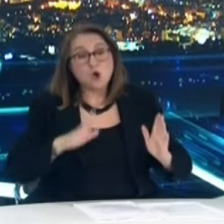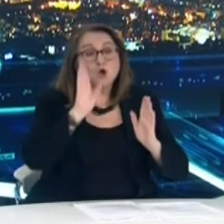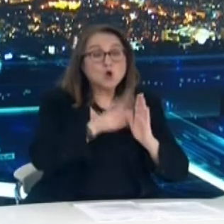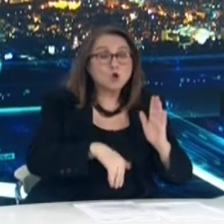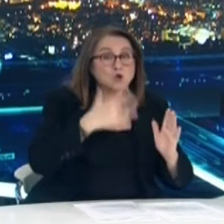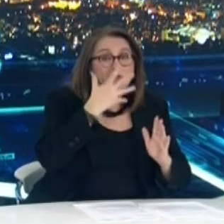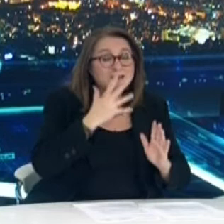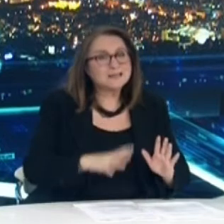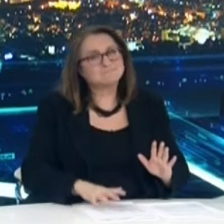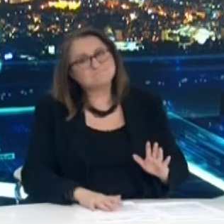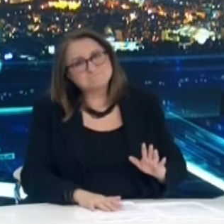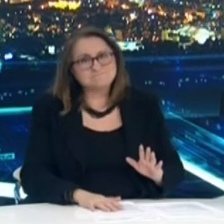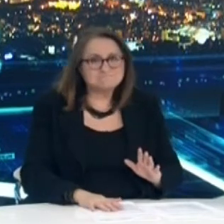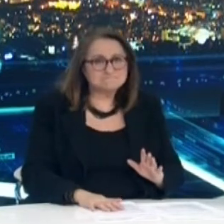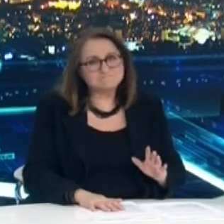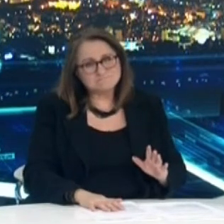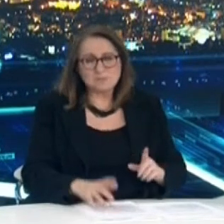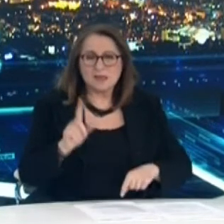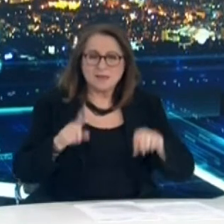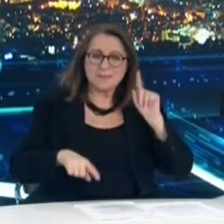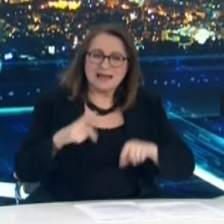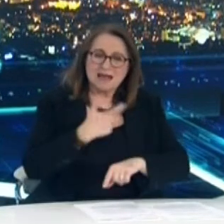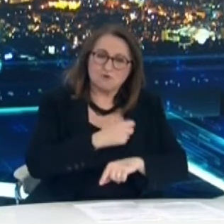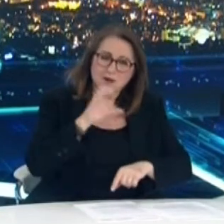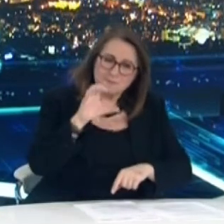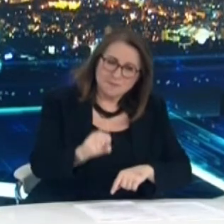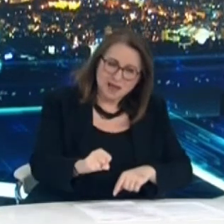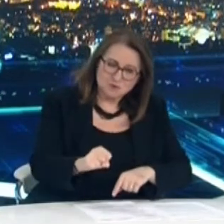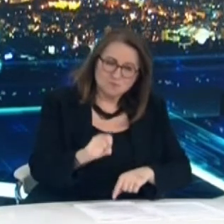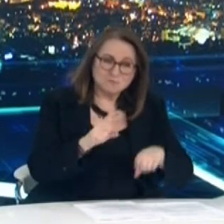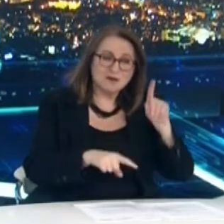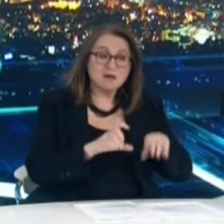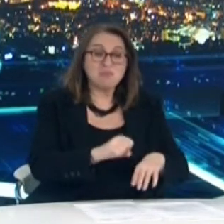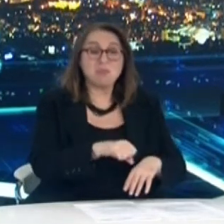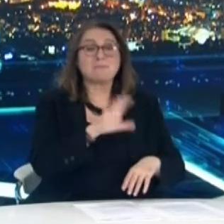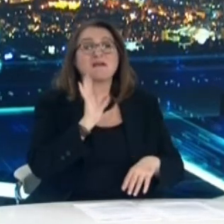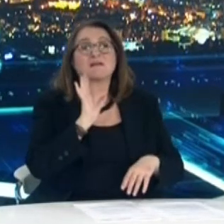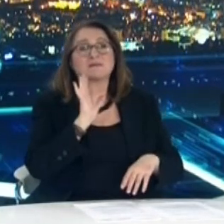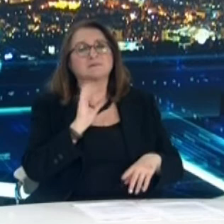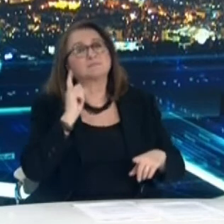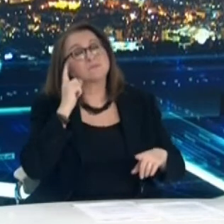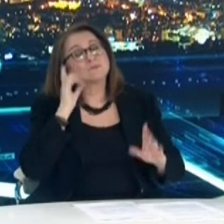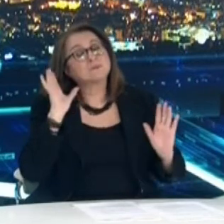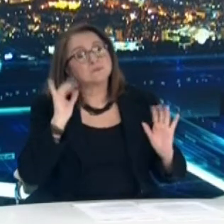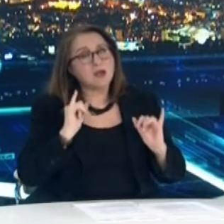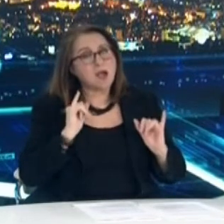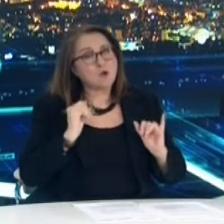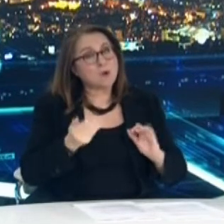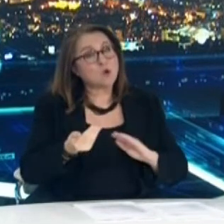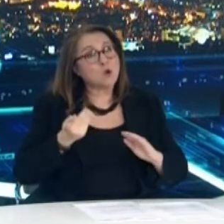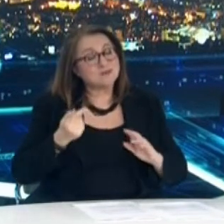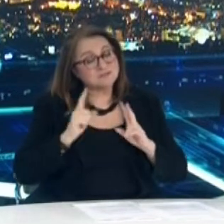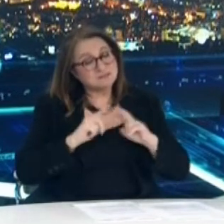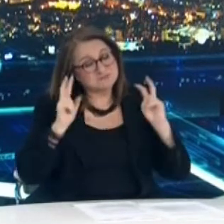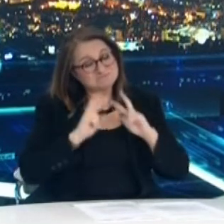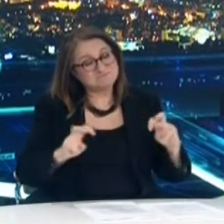φαίνεται ότι κάποια εμβόλια είναι πιο αποτελεσματικά από άλλα. Είναι όμως λίγα τα δεδομένα και θα πρέπει να περιμένουμε περισσότερα δεδομένα για να είμαστε ασφαλείς, αυτό που λέμε.